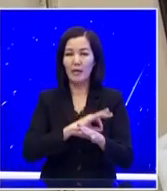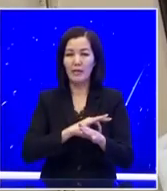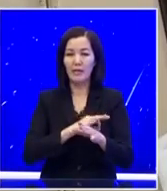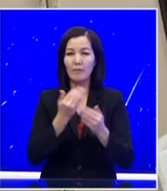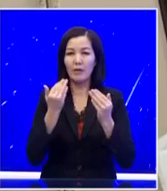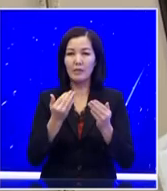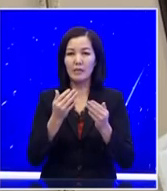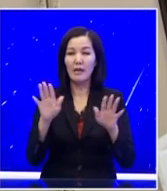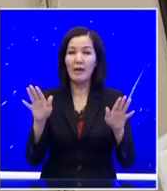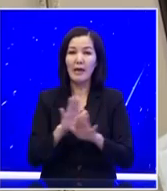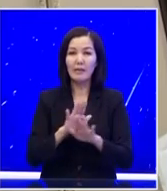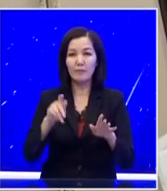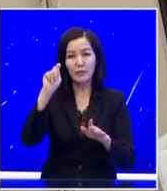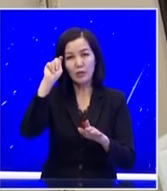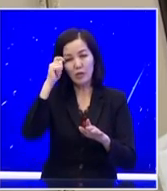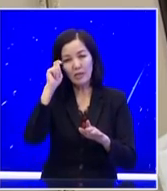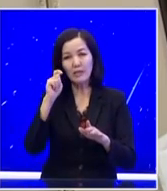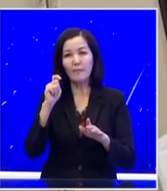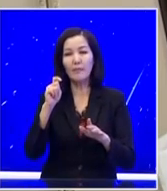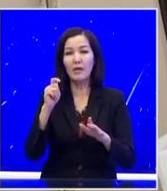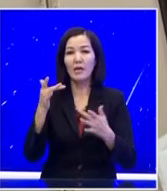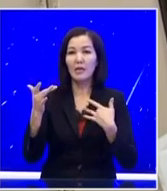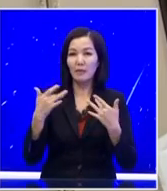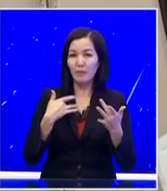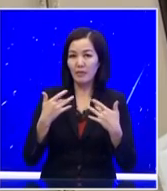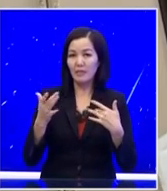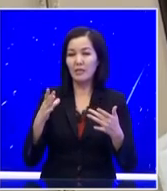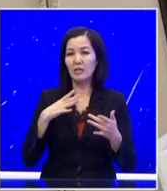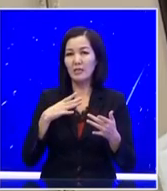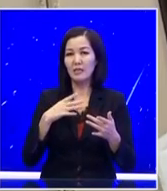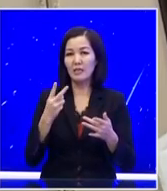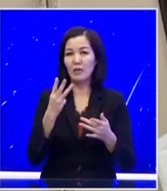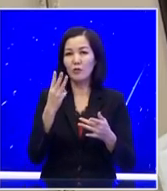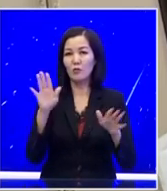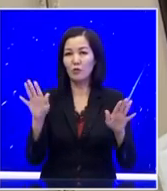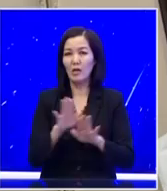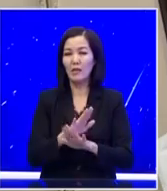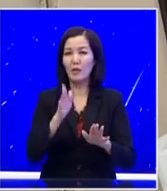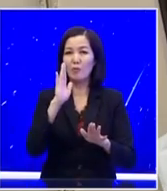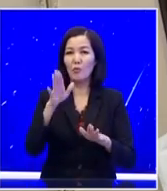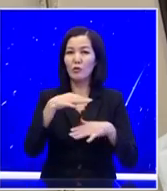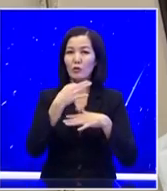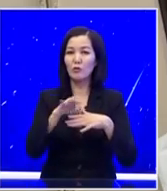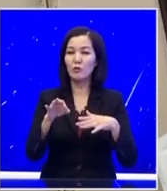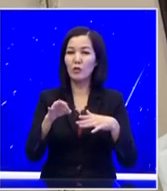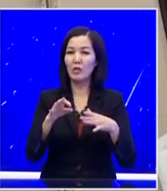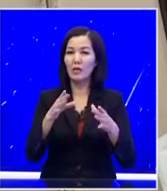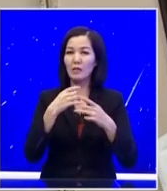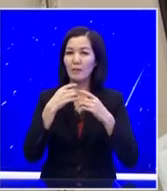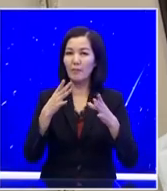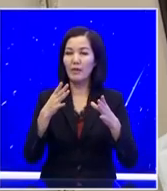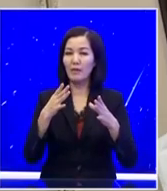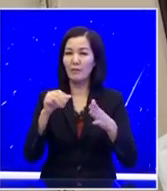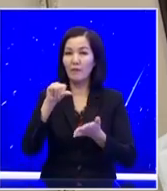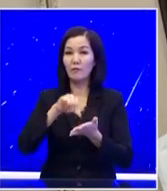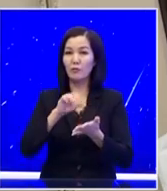өлеңдерімізді, әндерімізді үйреніп жатырмыз. 2-3 әнді үйреніп қалдық. келешекте халыққа айтуға,